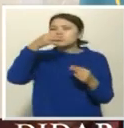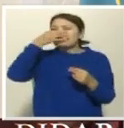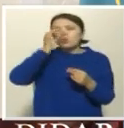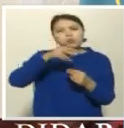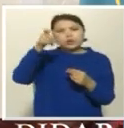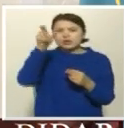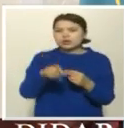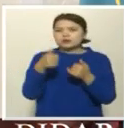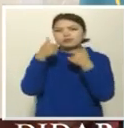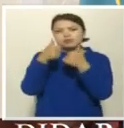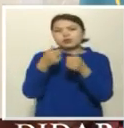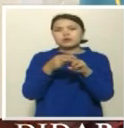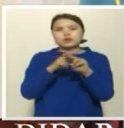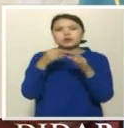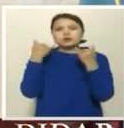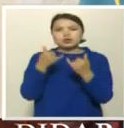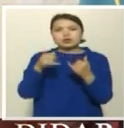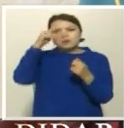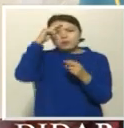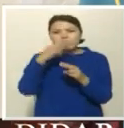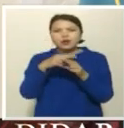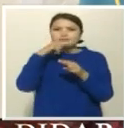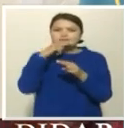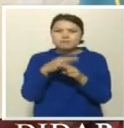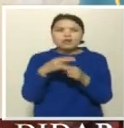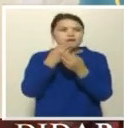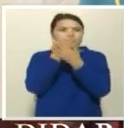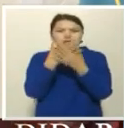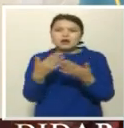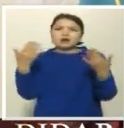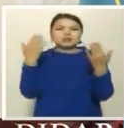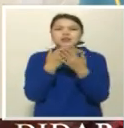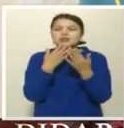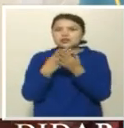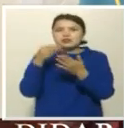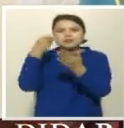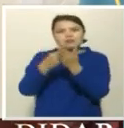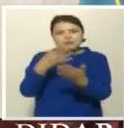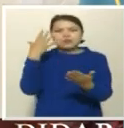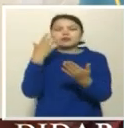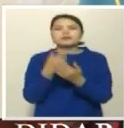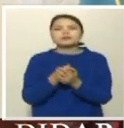тәжірибелеріңіз, ардақты ағалар, апалар, өлшеусіз. Біз оны бағалаймыз.